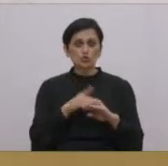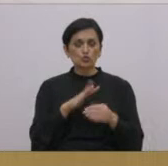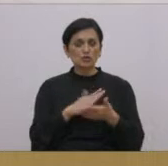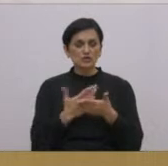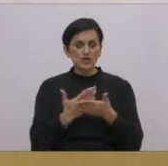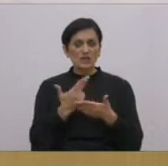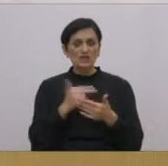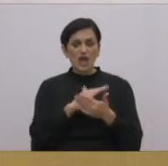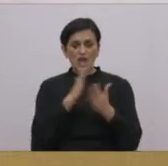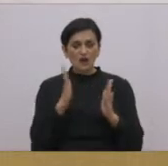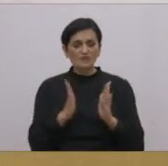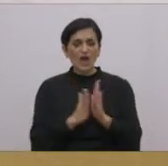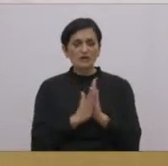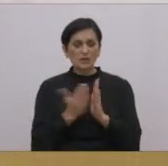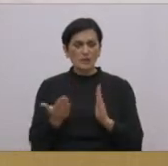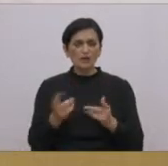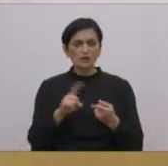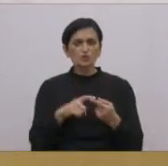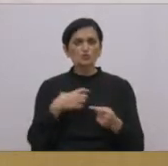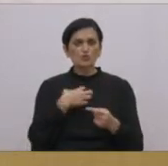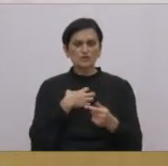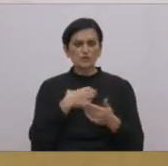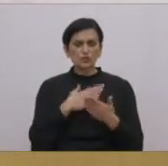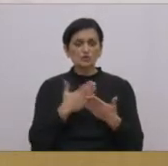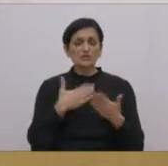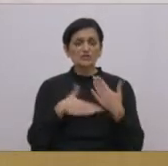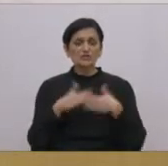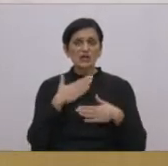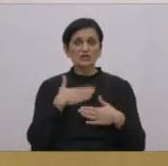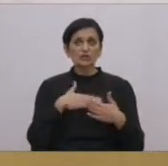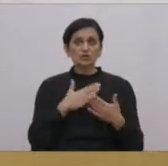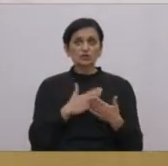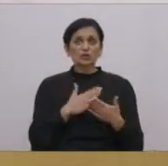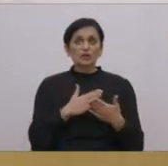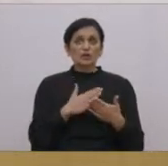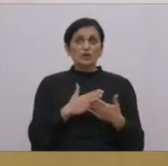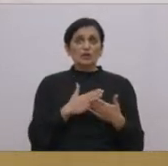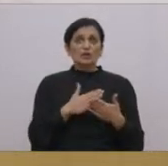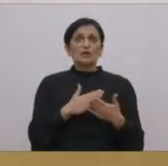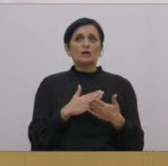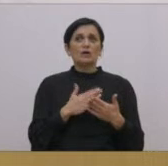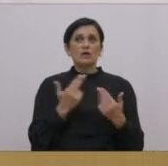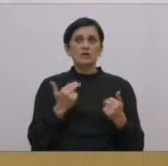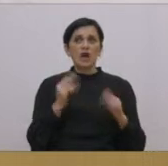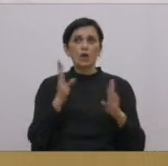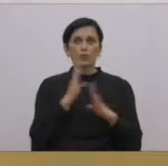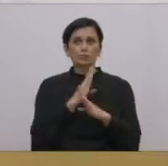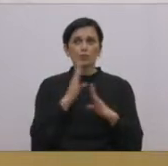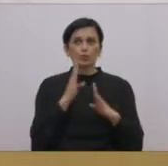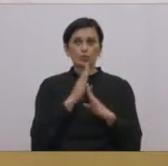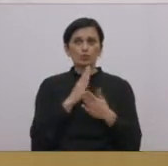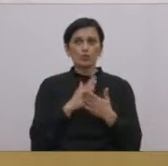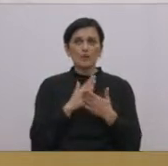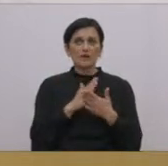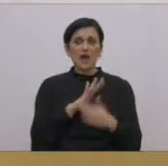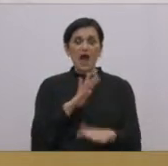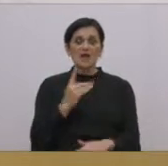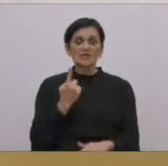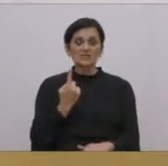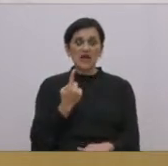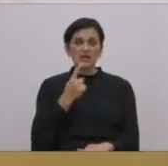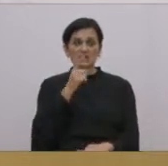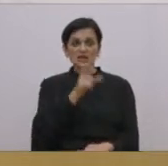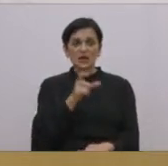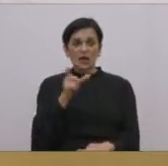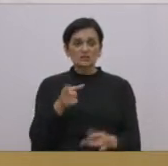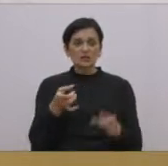da, am putea prispunzi, zaliam niciuna domania, da, sasi harulu, da, bune brevia. Arcerti Adamiani,